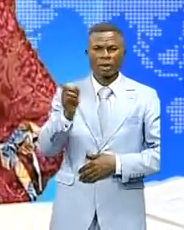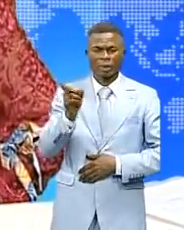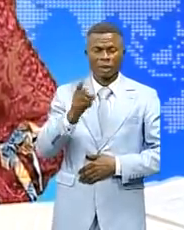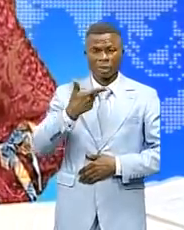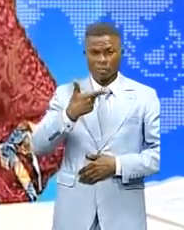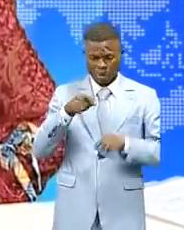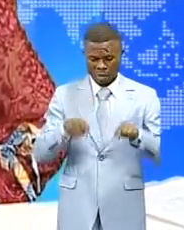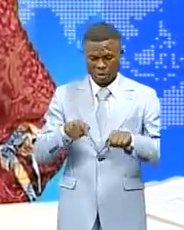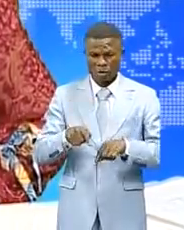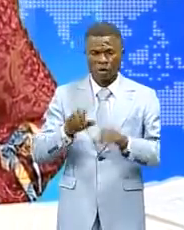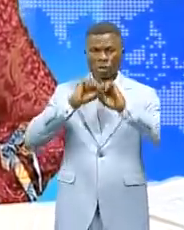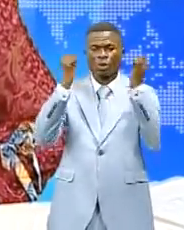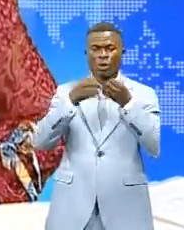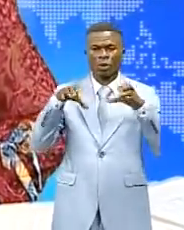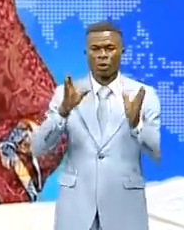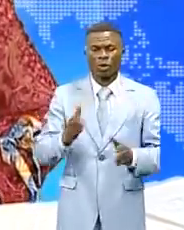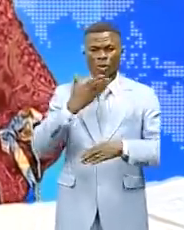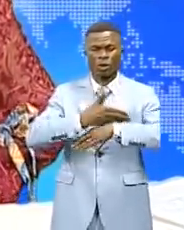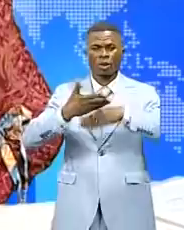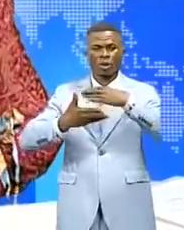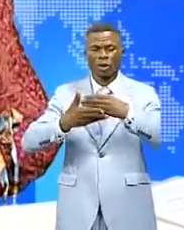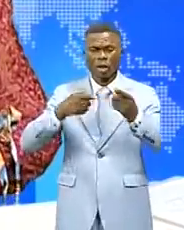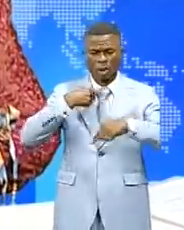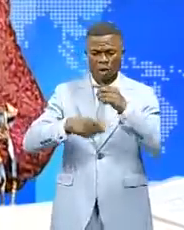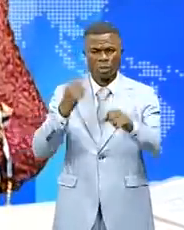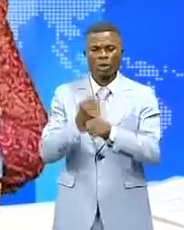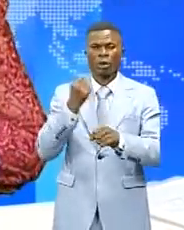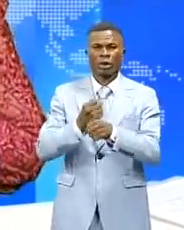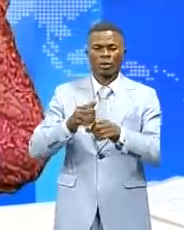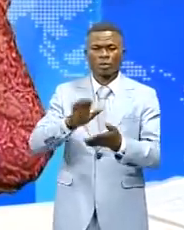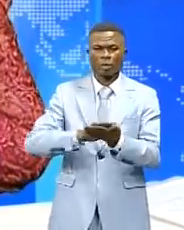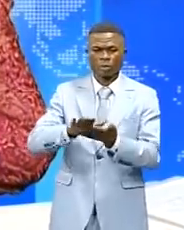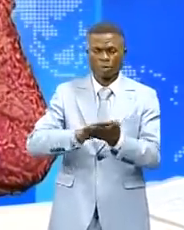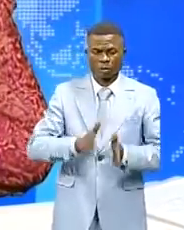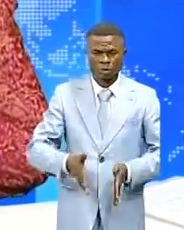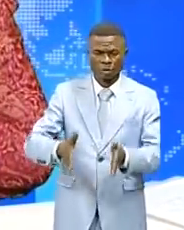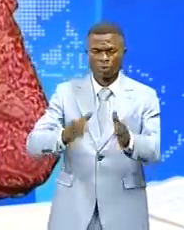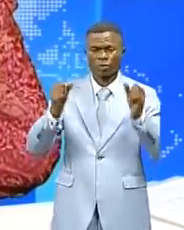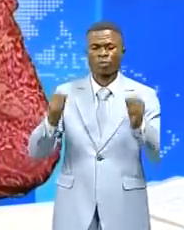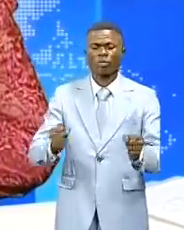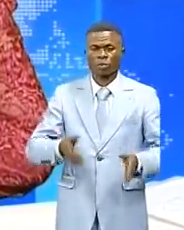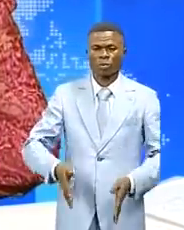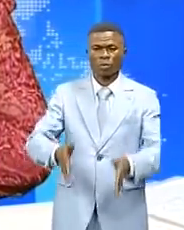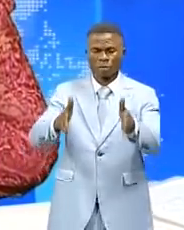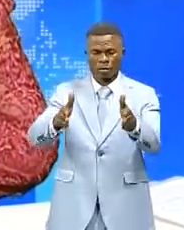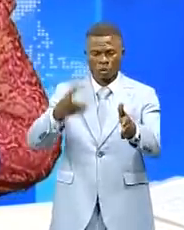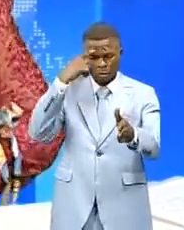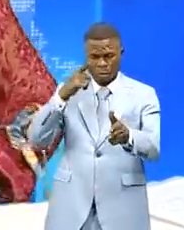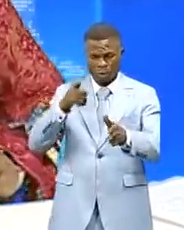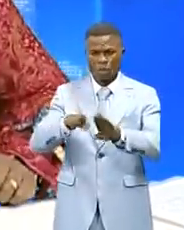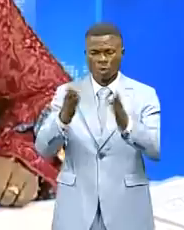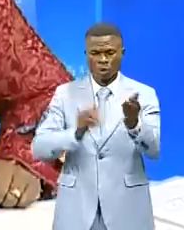mardi la société congolaise de construction a lancé les travaux de remblayage et stabilisation de la chaussée pour la réouverture